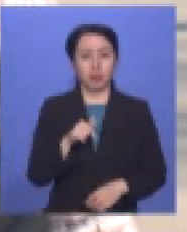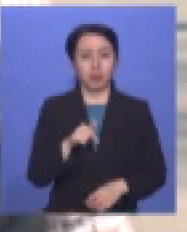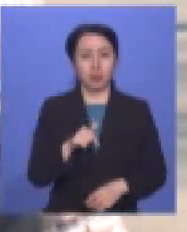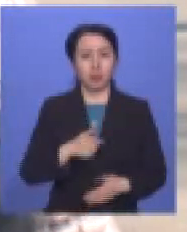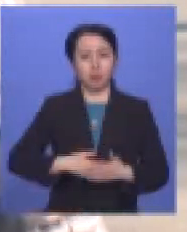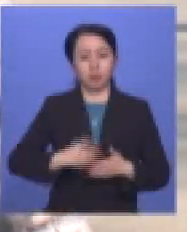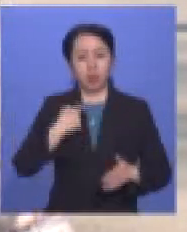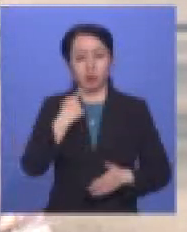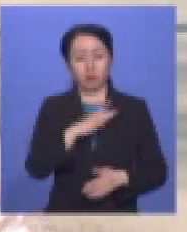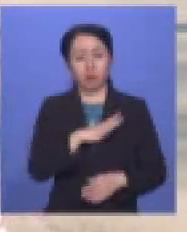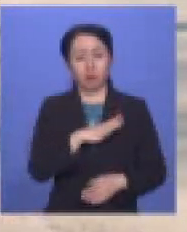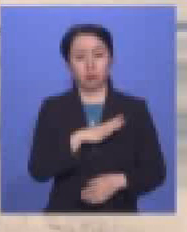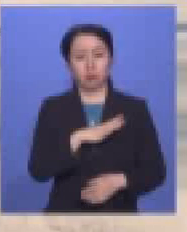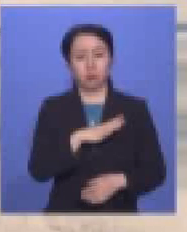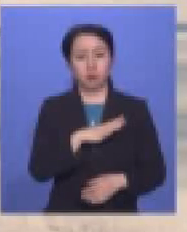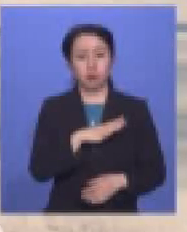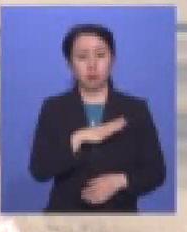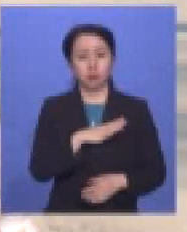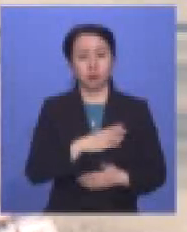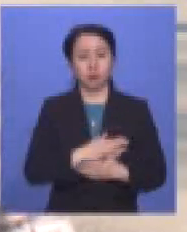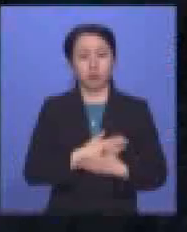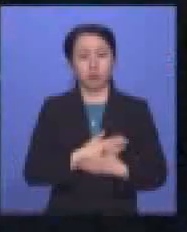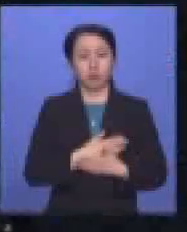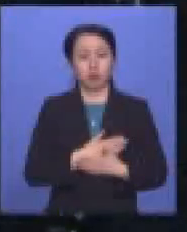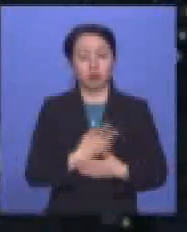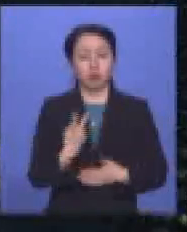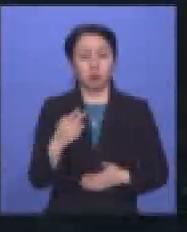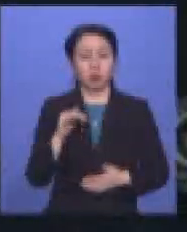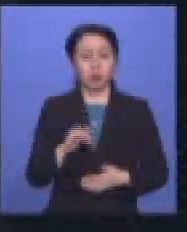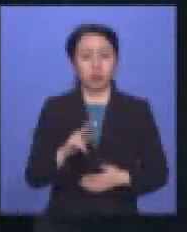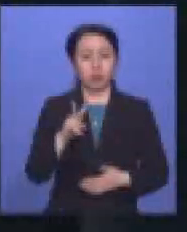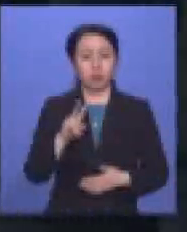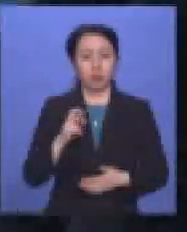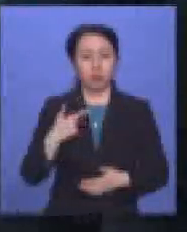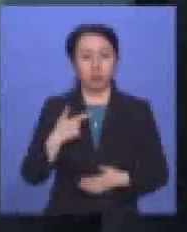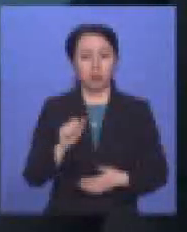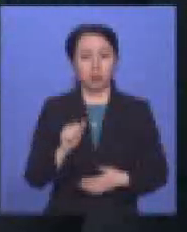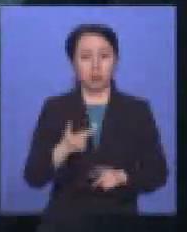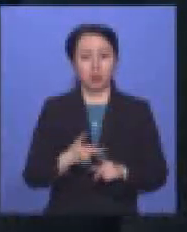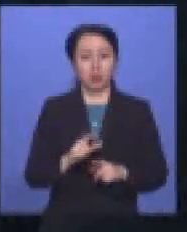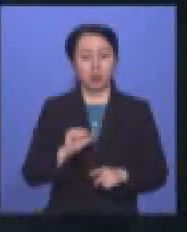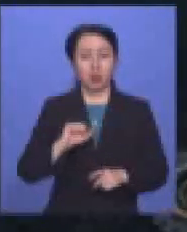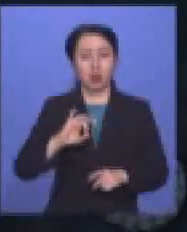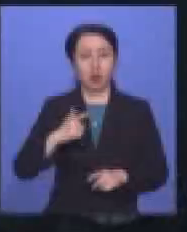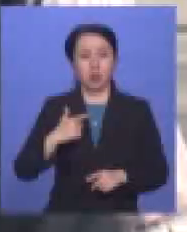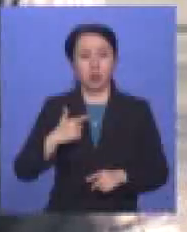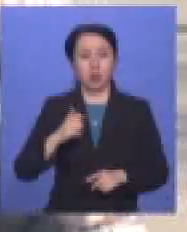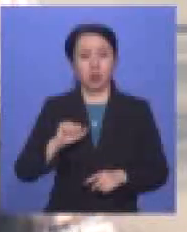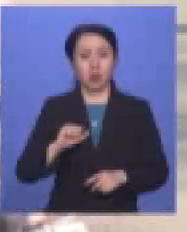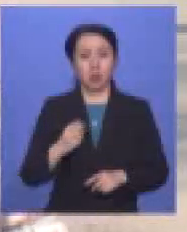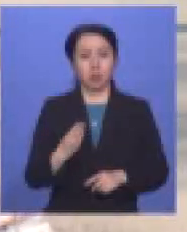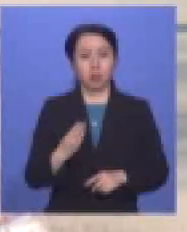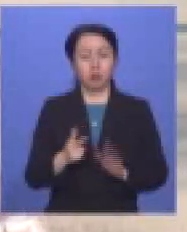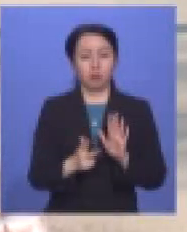я ранее сказал, значит, более 2200 гектаров это в Аралагашском сельском округе.